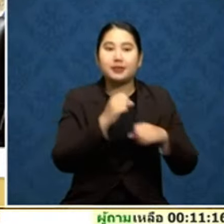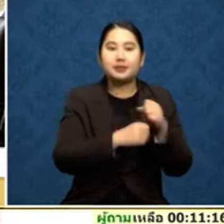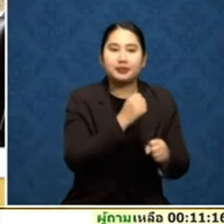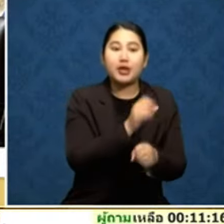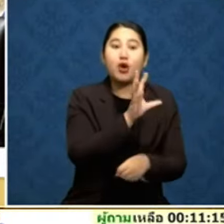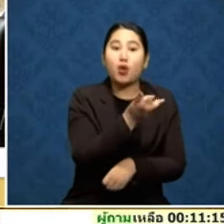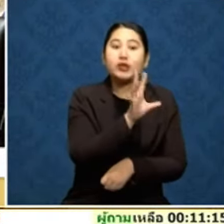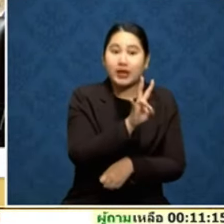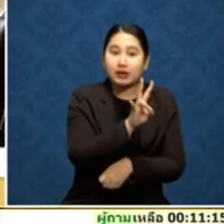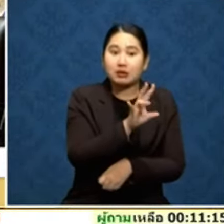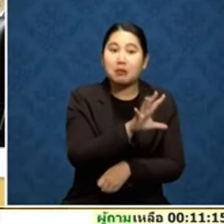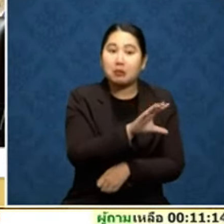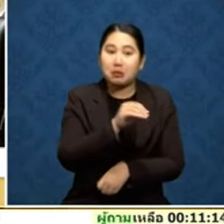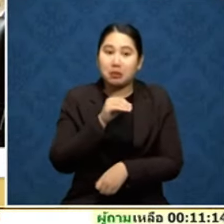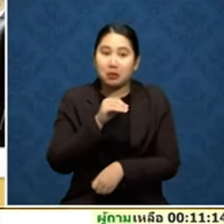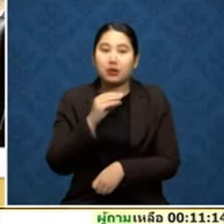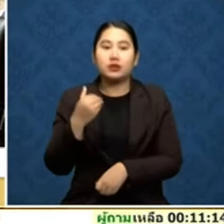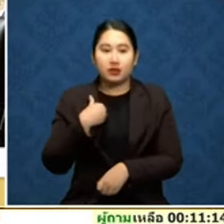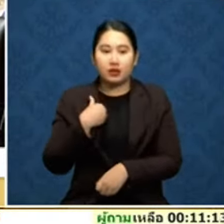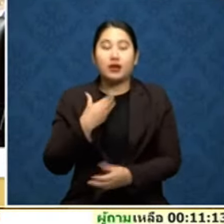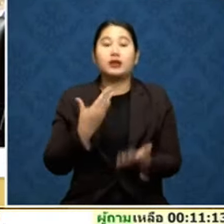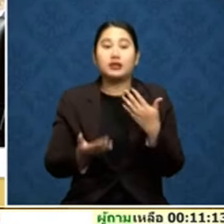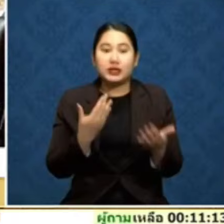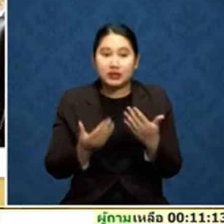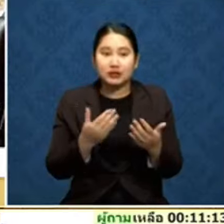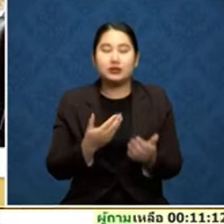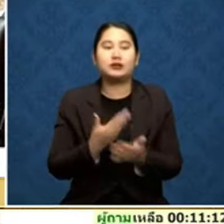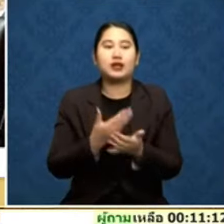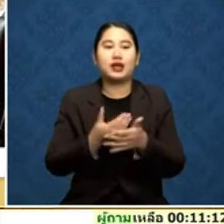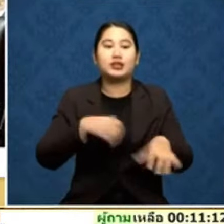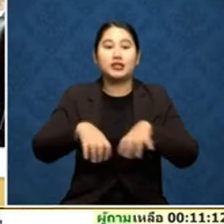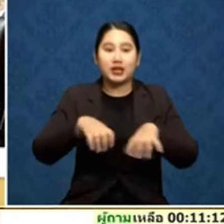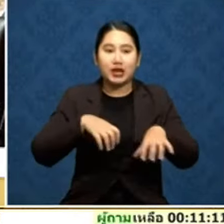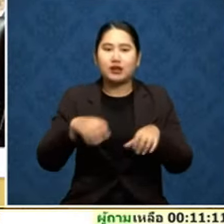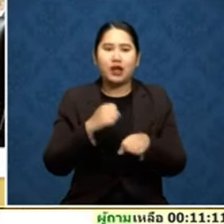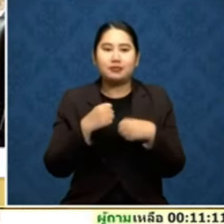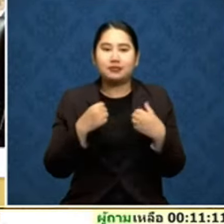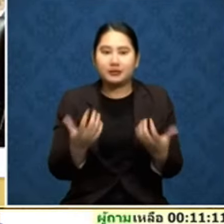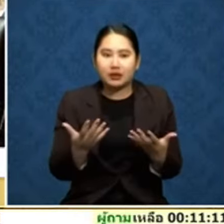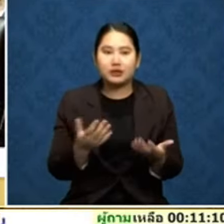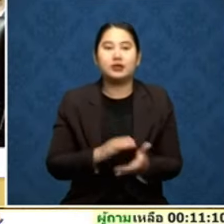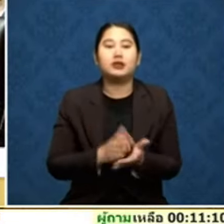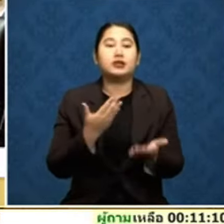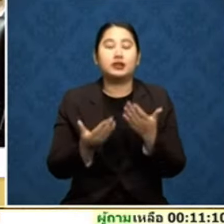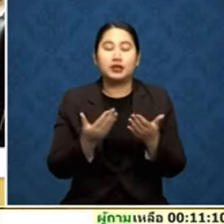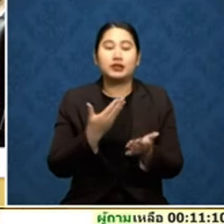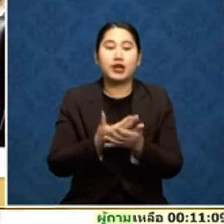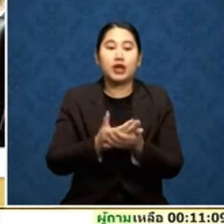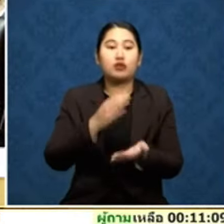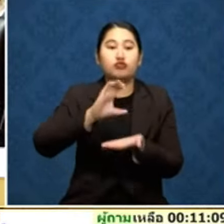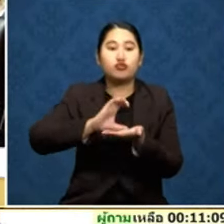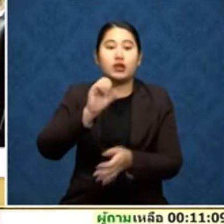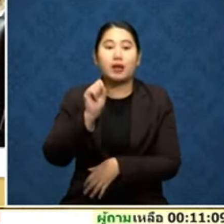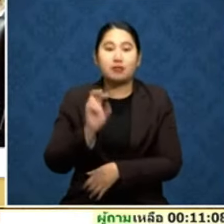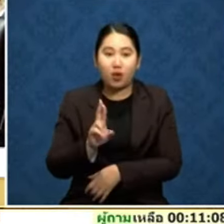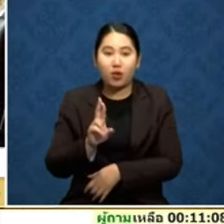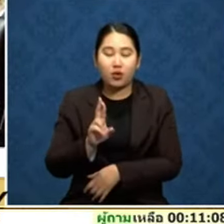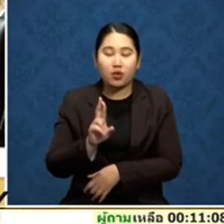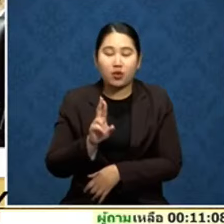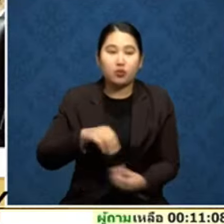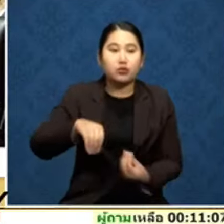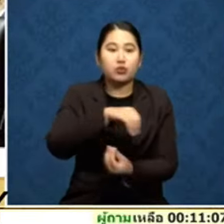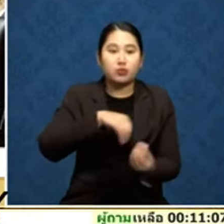67หรือไม่นะคะหรือจะไปบริหารจัดการอย่างไรจะมีการใช้เงินทุนสำรองจ่ายที่อยู่ในอำ